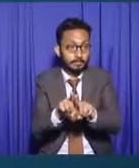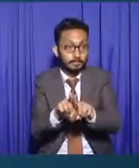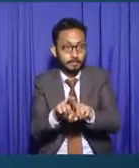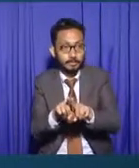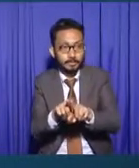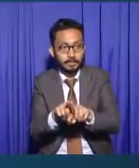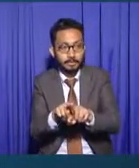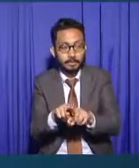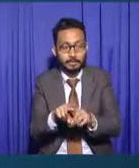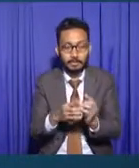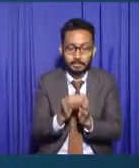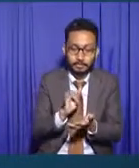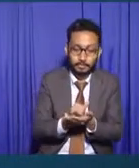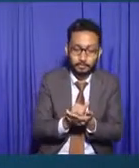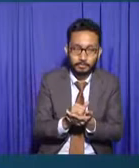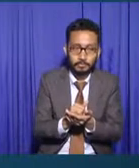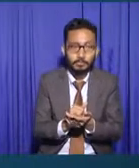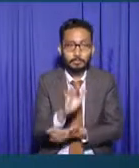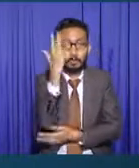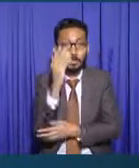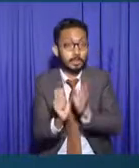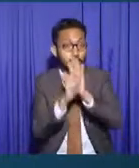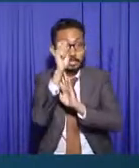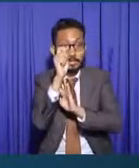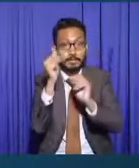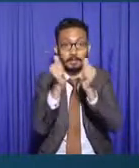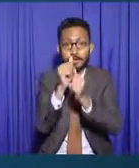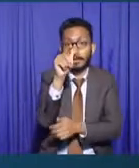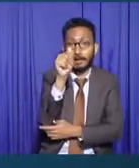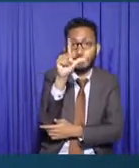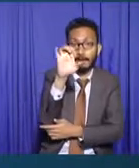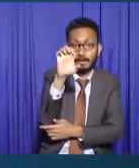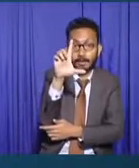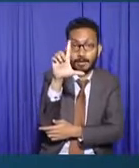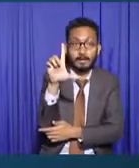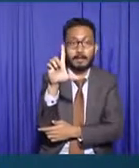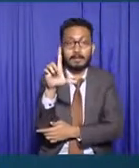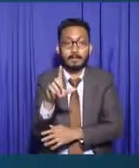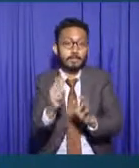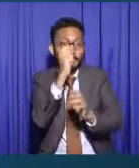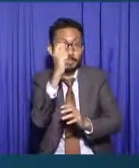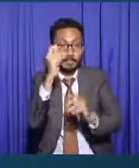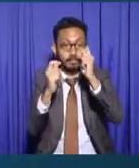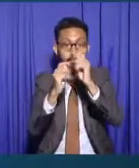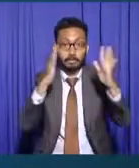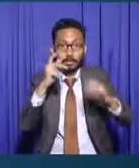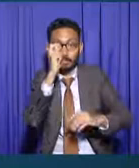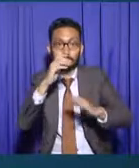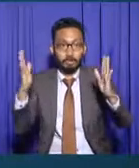yaitu pupuk tinggi dengan Alil thisha